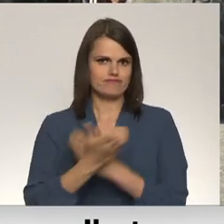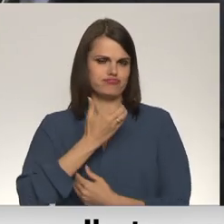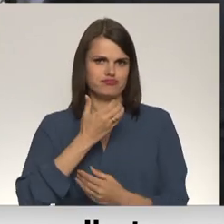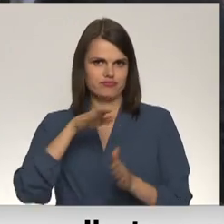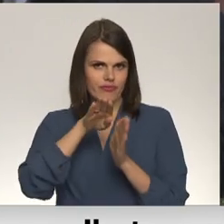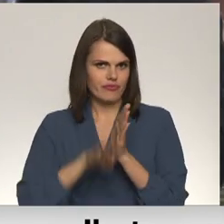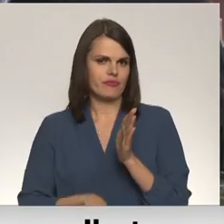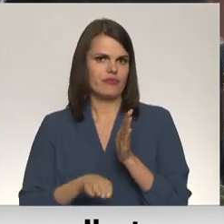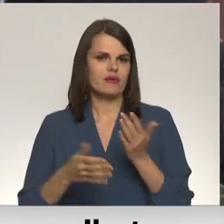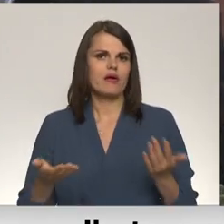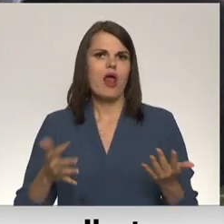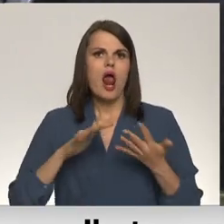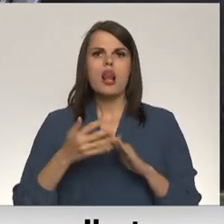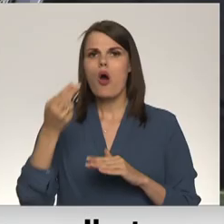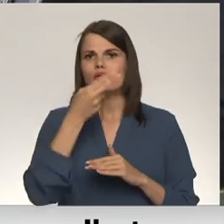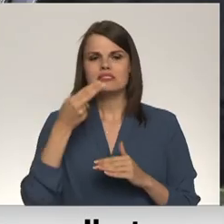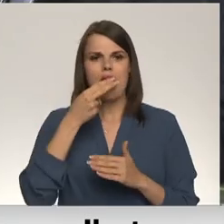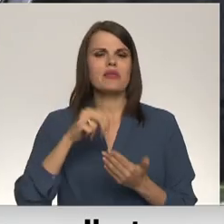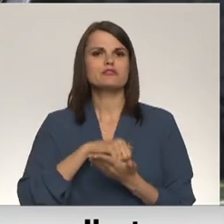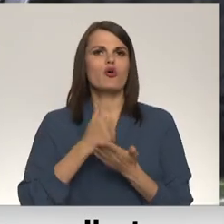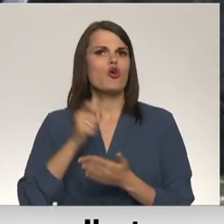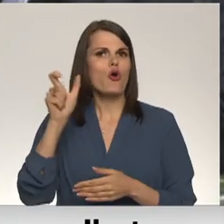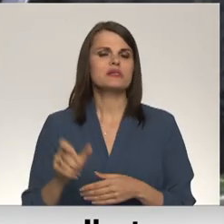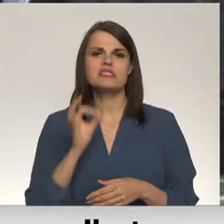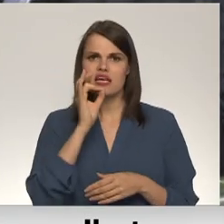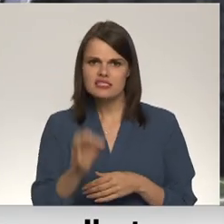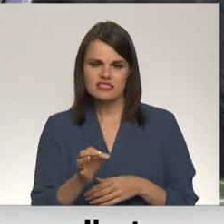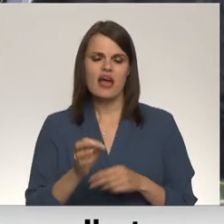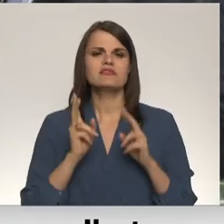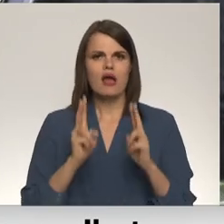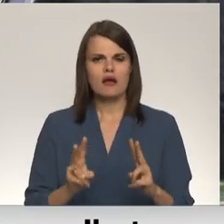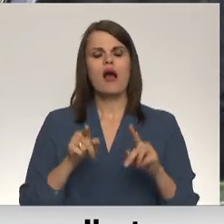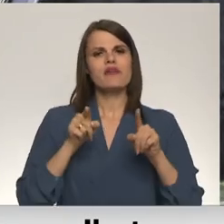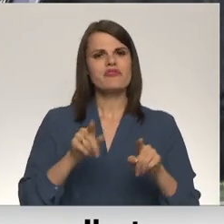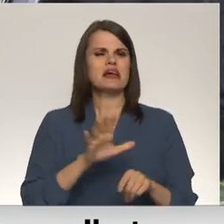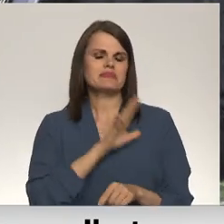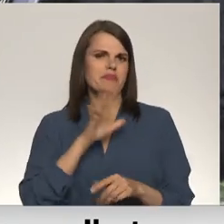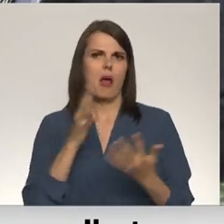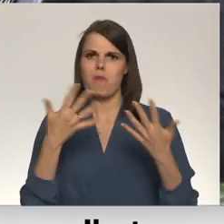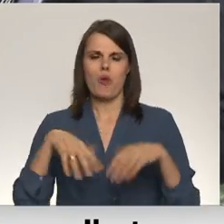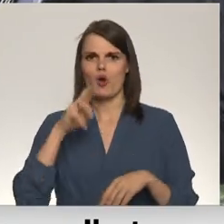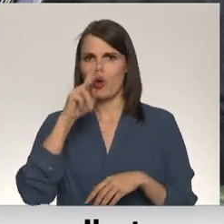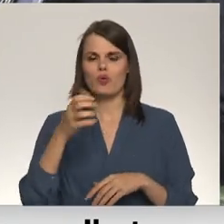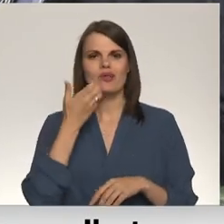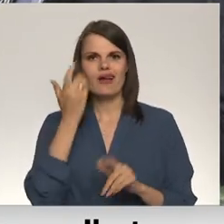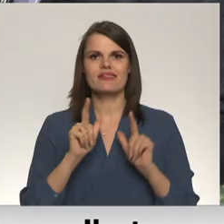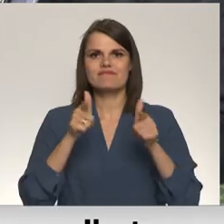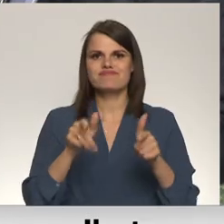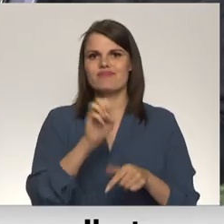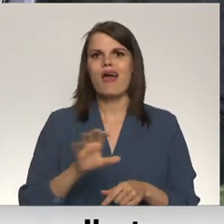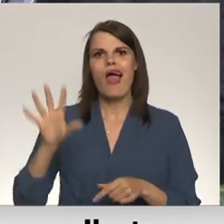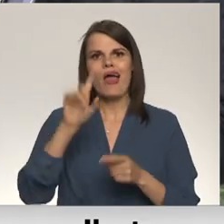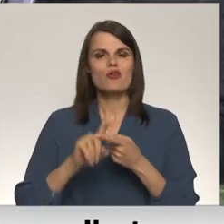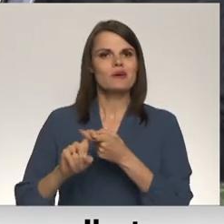galā. Lauksaimniecības komisārs sarunā ar piketētājiem norādīja, ka tā bijusi politiķu kļūda iestājoties Eiropas Savienībā, bet